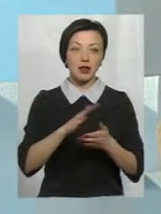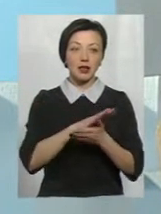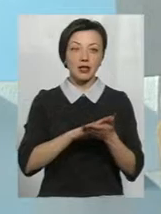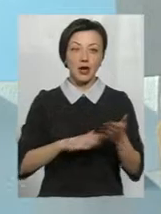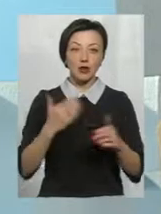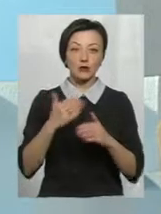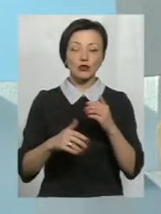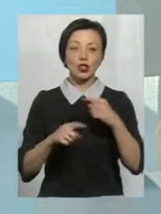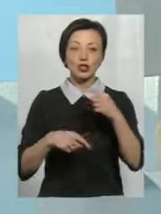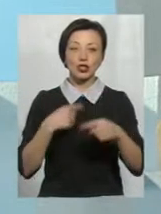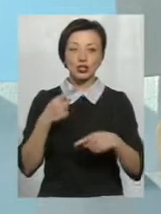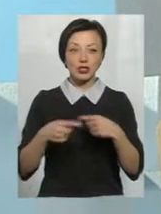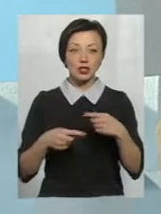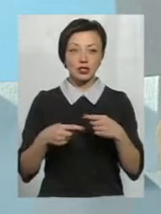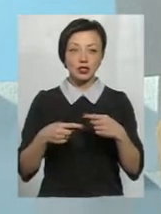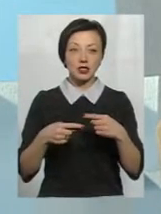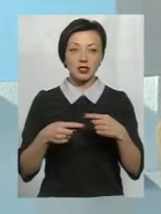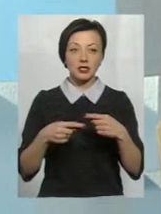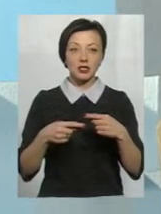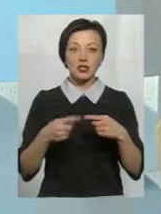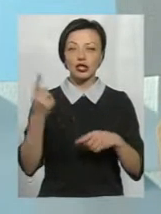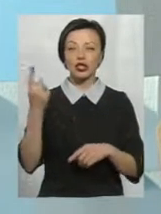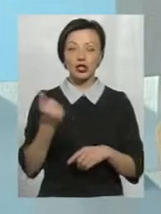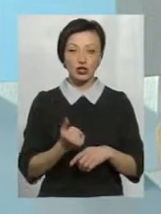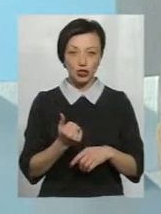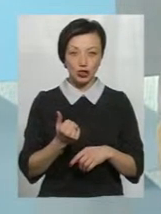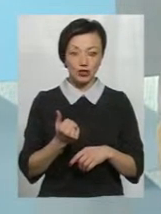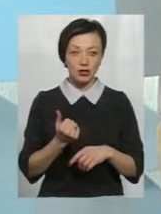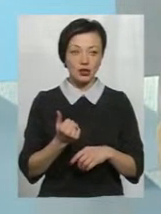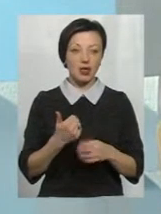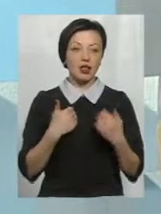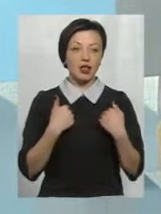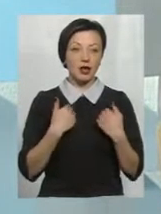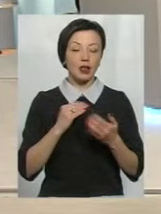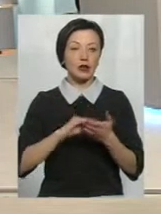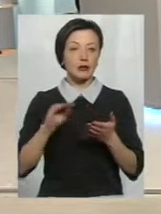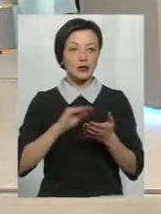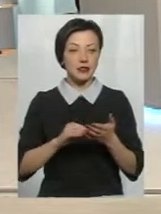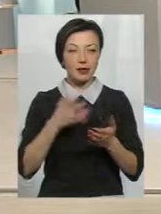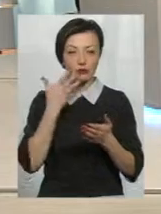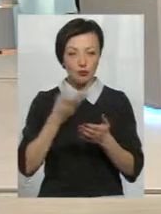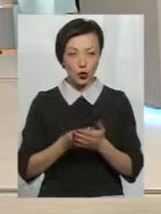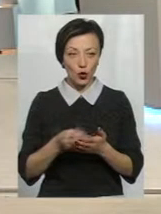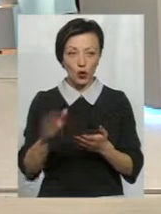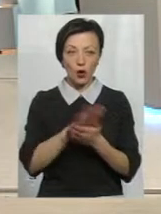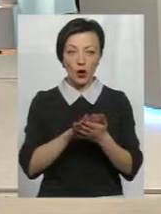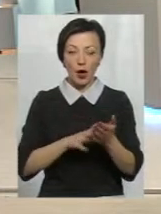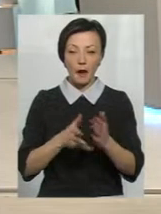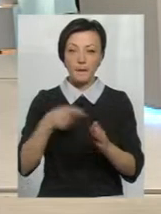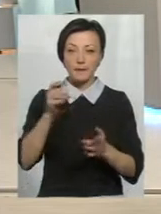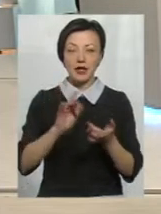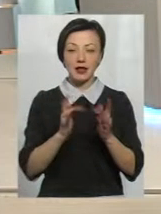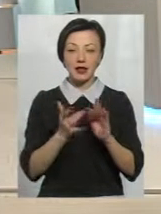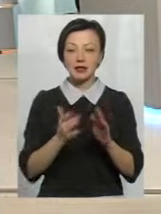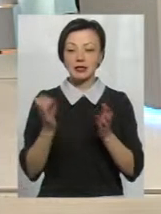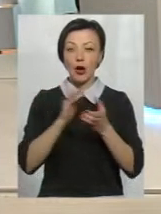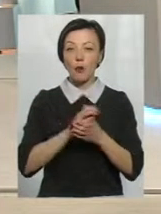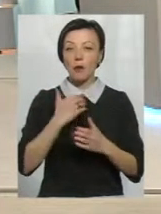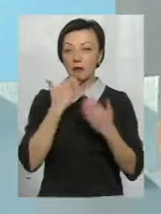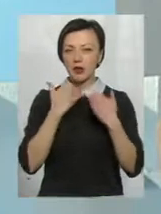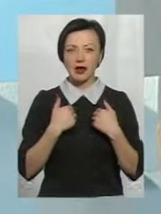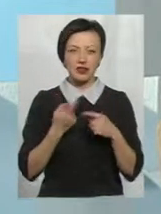вже через місяць, який місяць, буквально тиждень, я написав свою петицію, а мій знайомий мене питає,